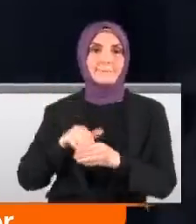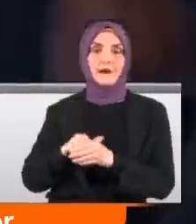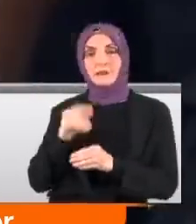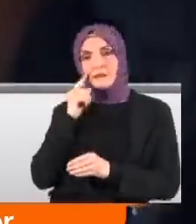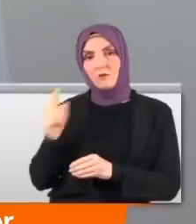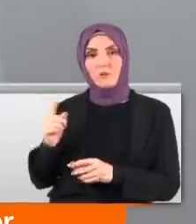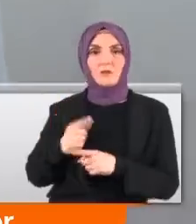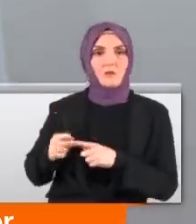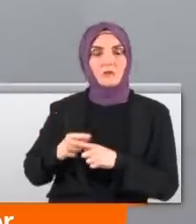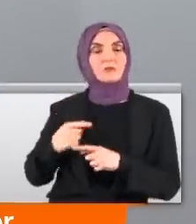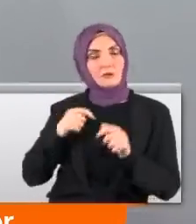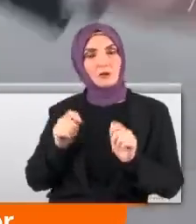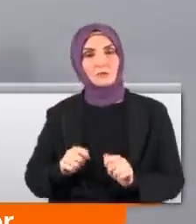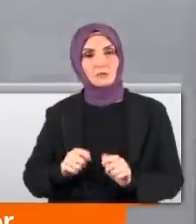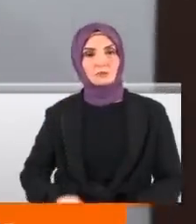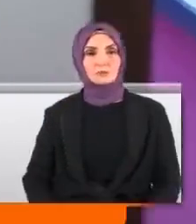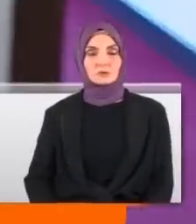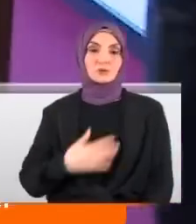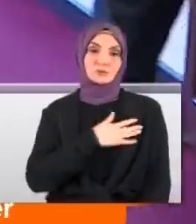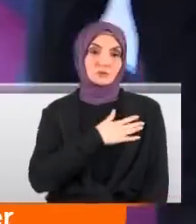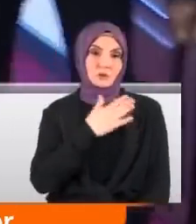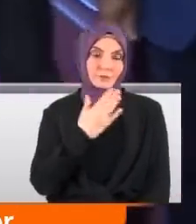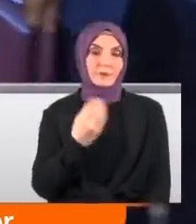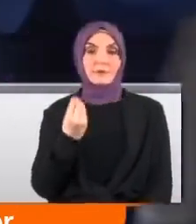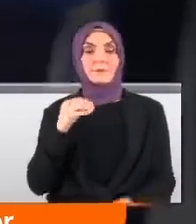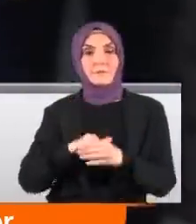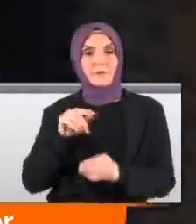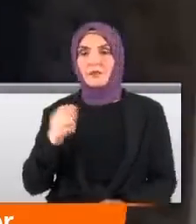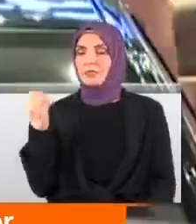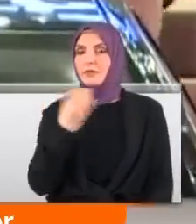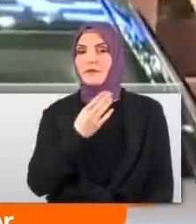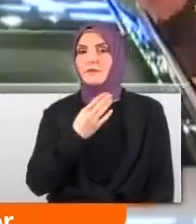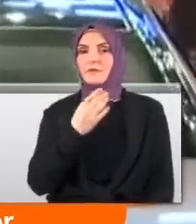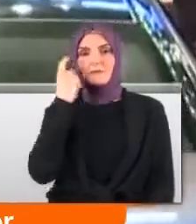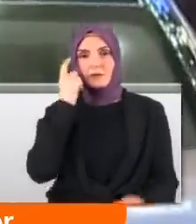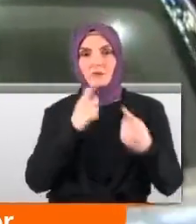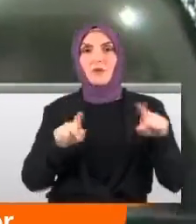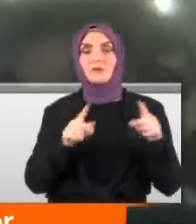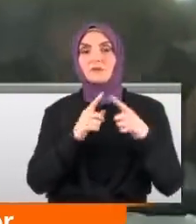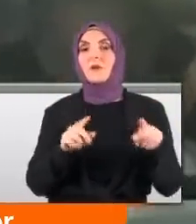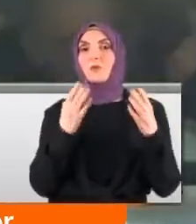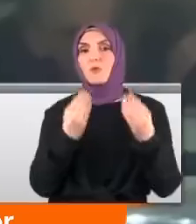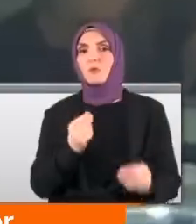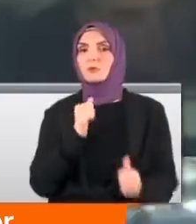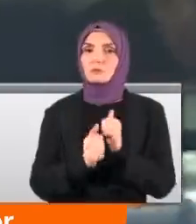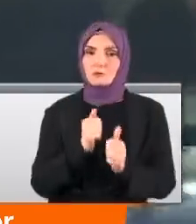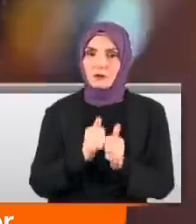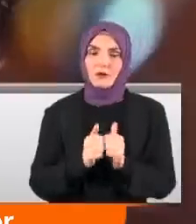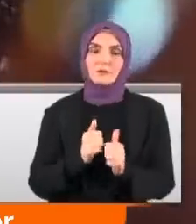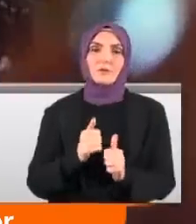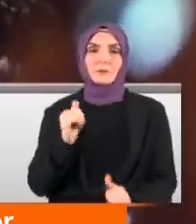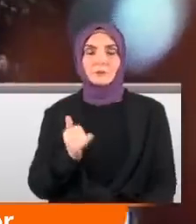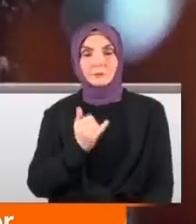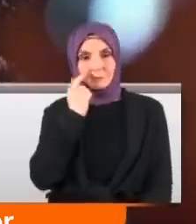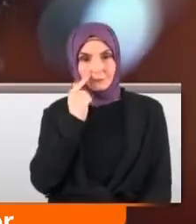CHP ve İYİ Parti defalarca karşı karşıya geldi. kavga, gürültü, kıyamet sonucu